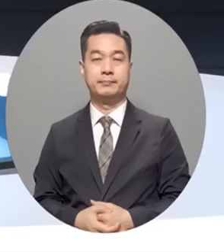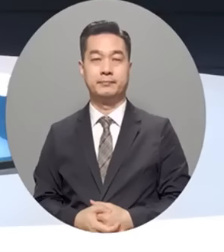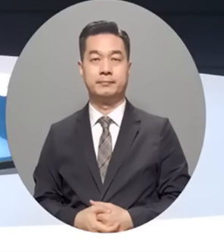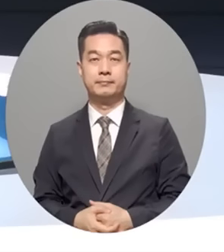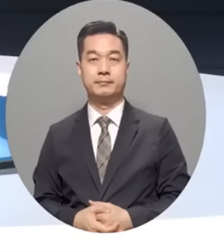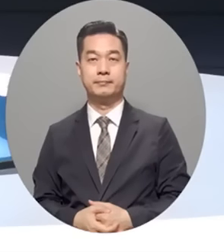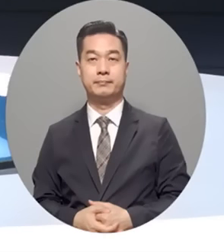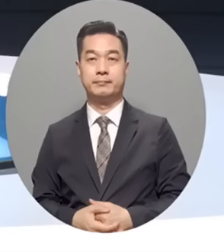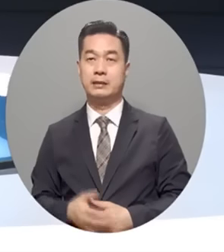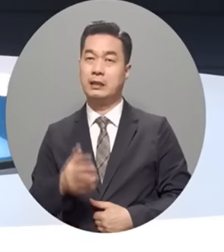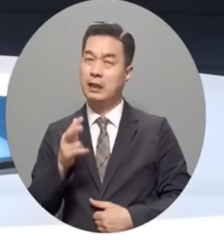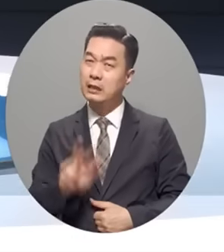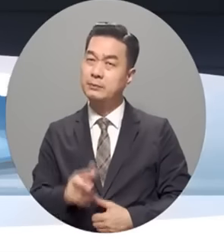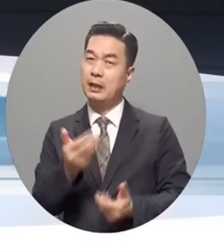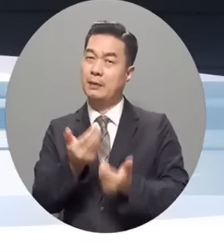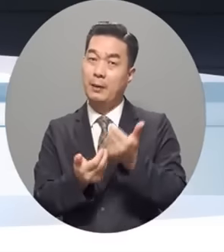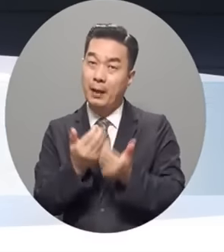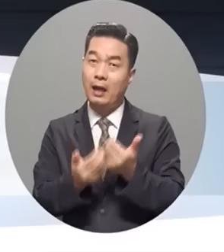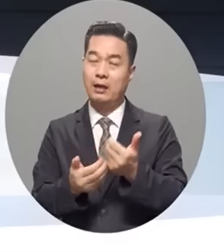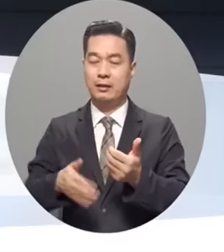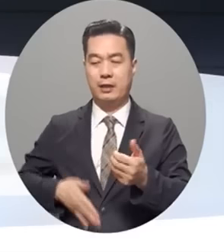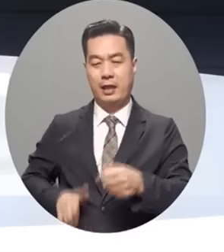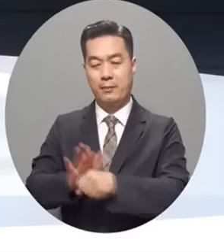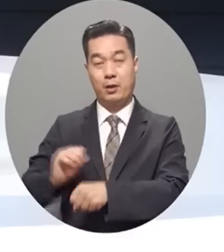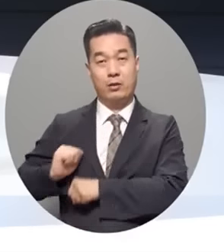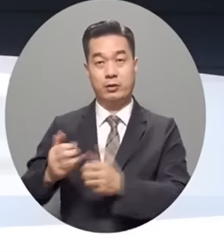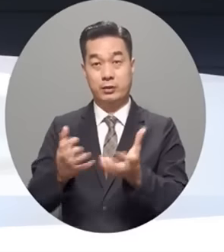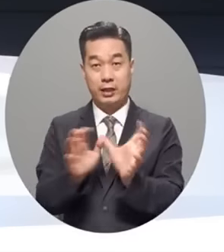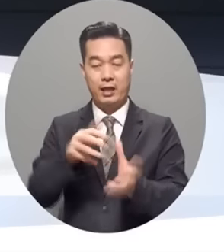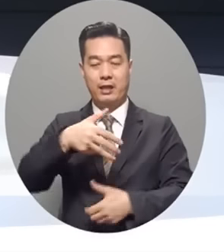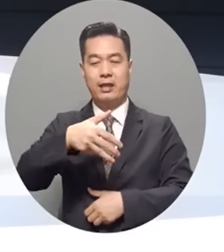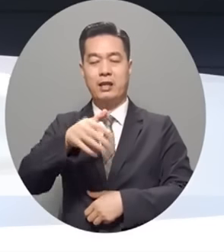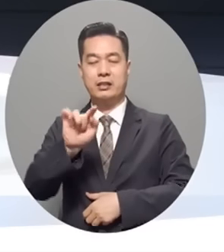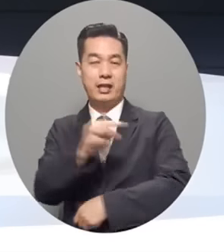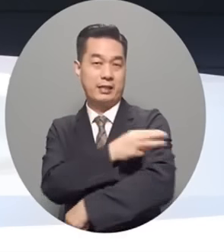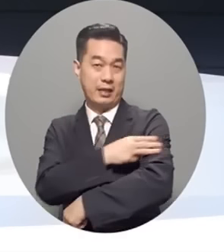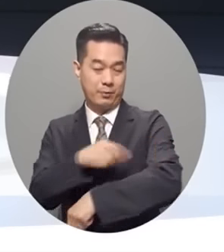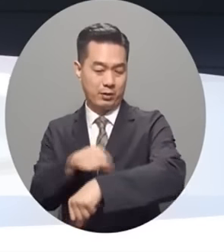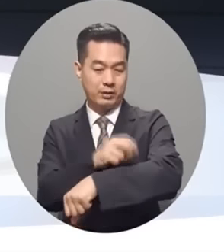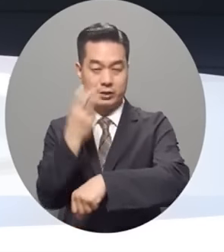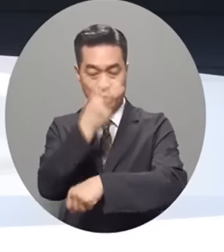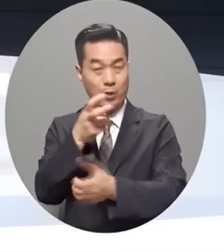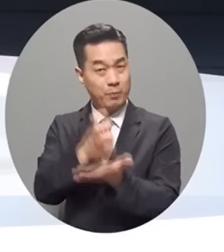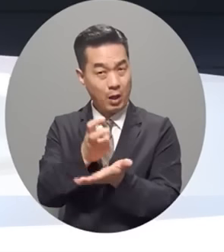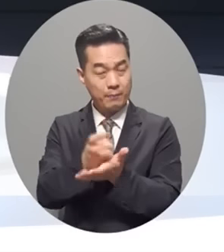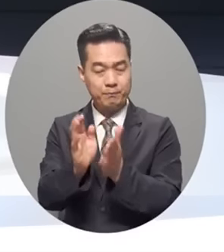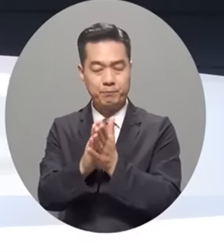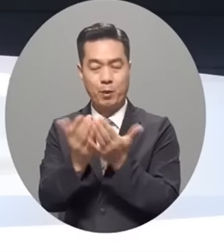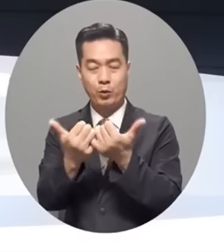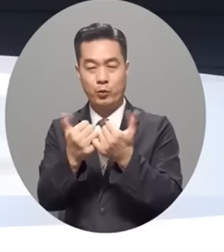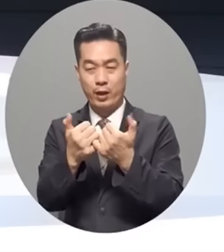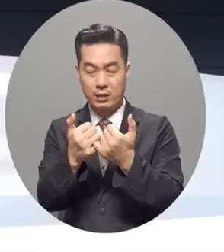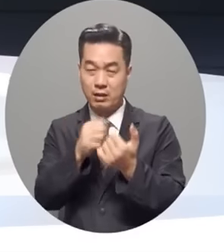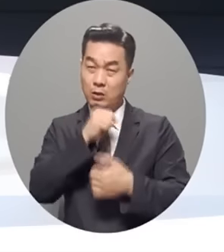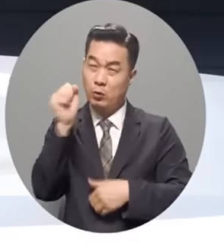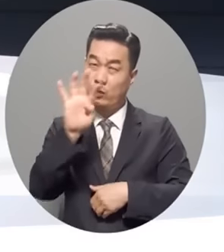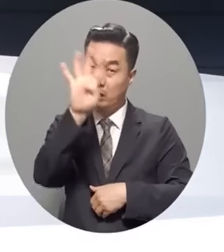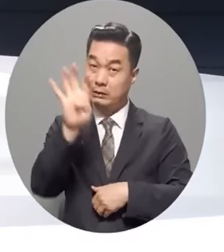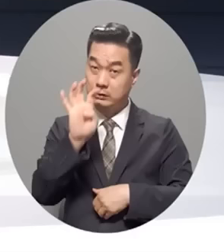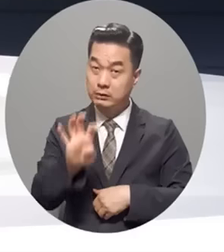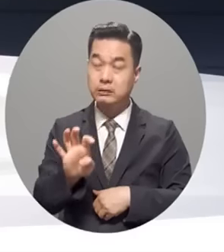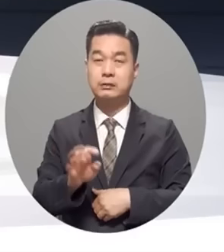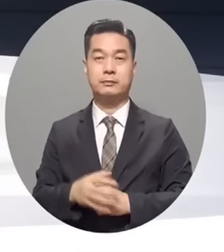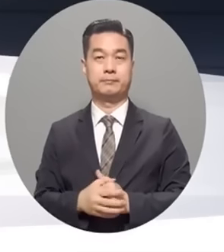하지만 최대 쟁점 법안인 해병대 최상병 특검법을 내일 본회의에서 처리할 수 있을지는 미지수입니다.